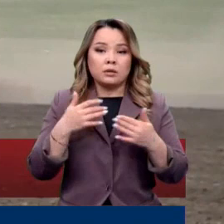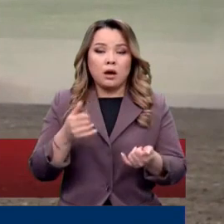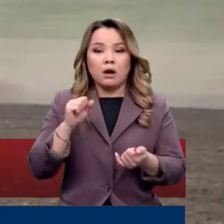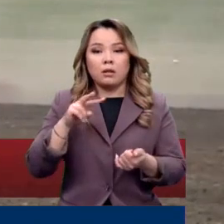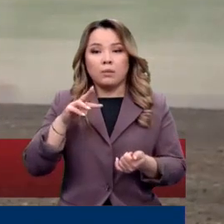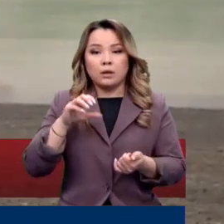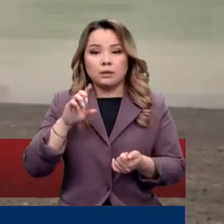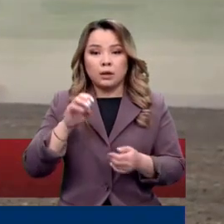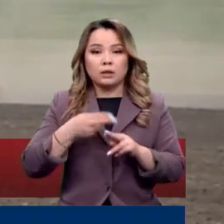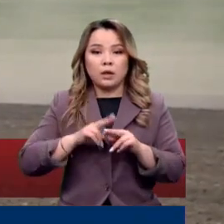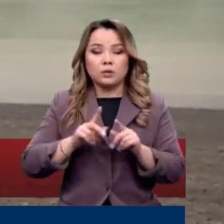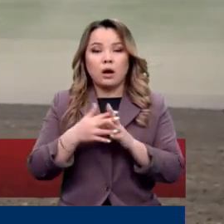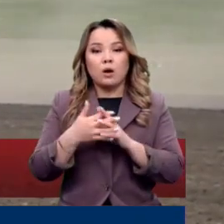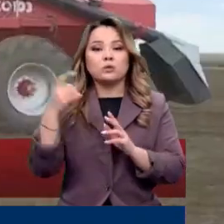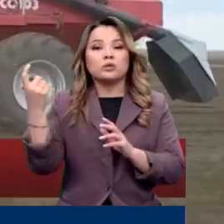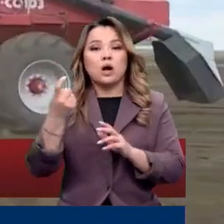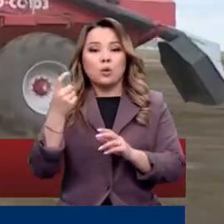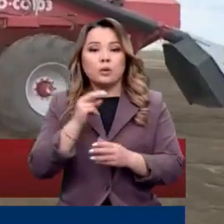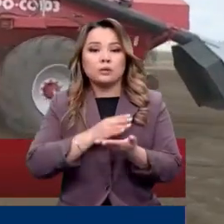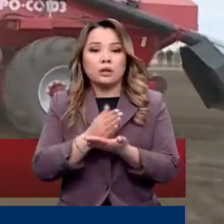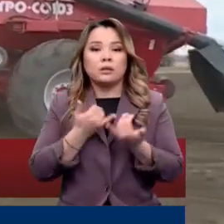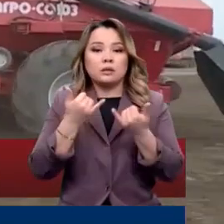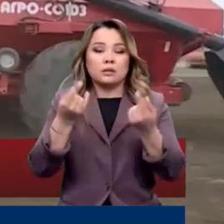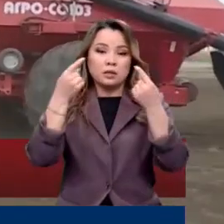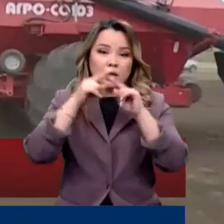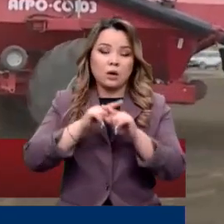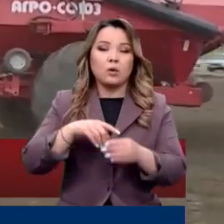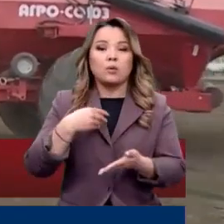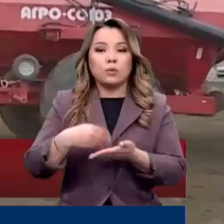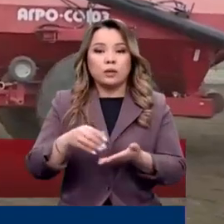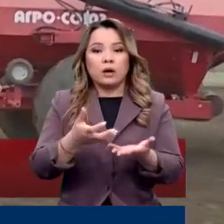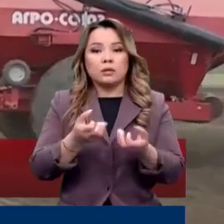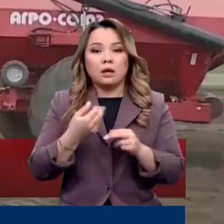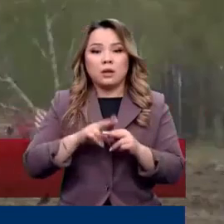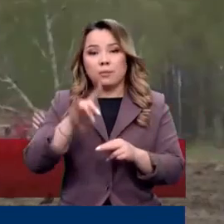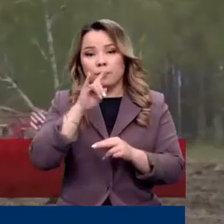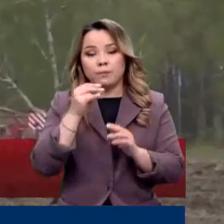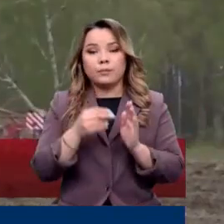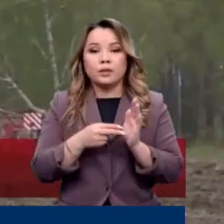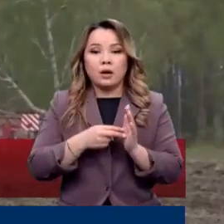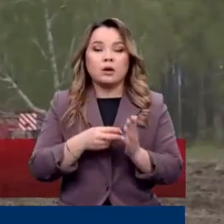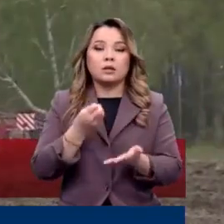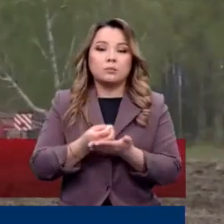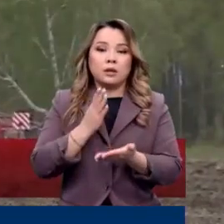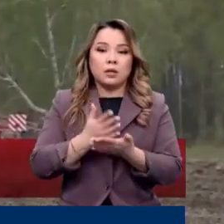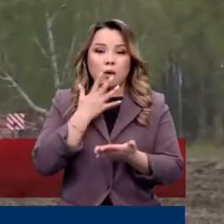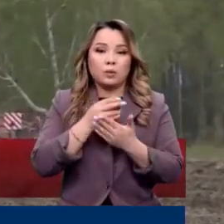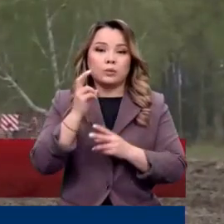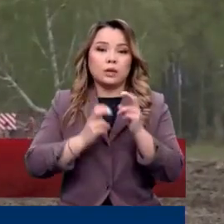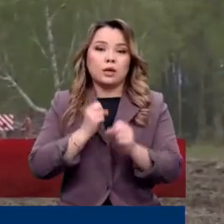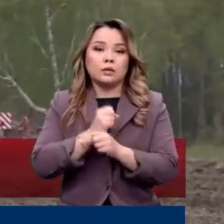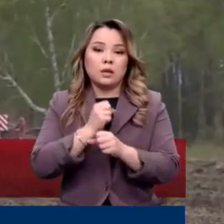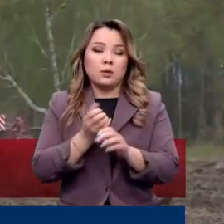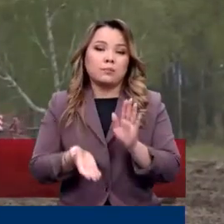Алмасбек Садырбаевтың айтуынша, ауыл шаруашылығына арналған техникалар үшін утилалым мен жанар жағармай бағасының қымбаттығы өзімізде шығатын өнім